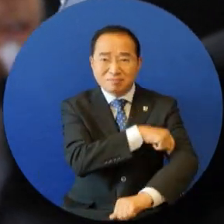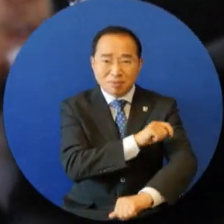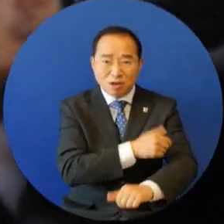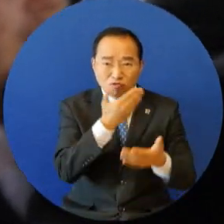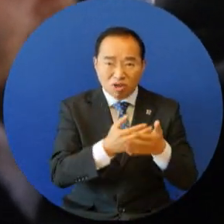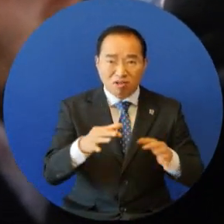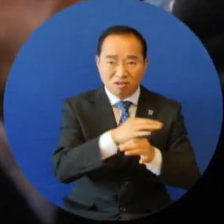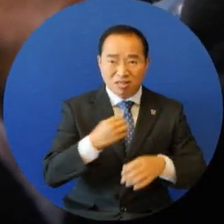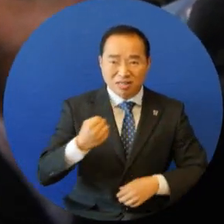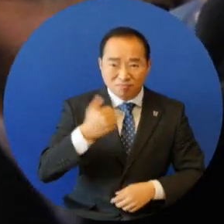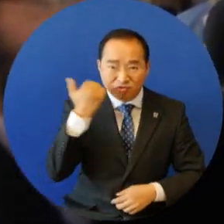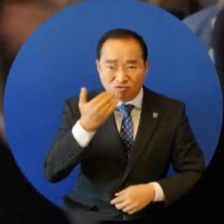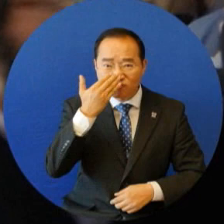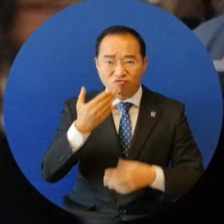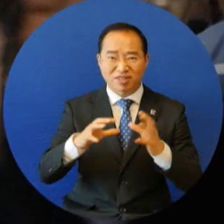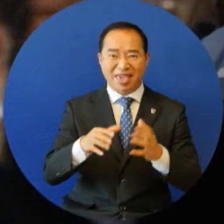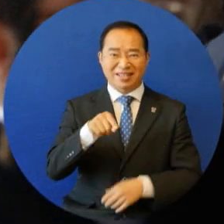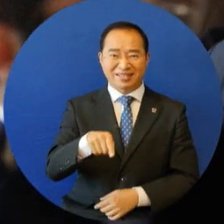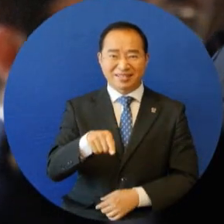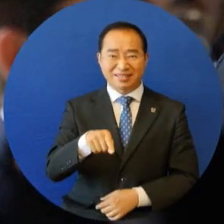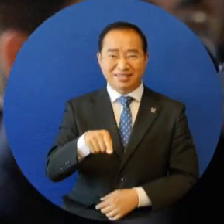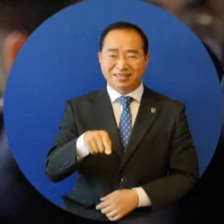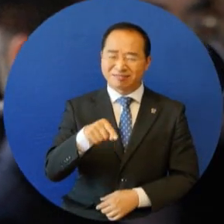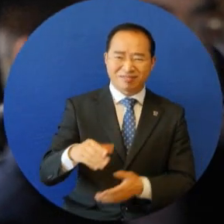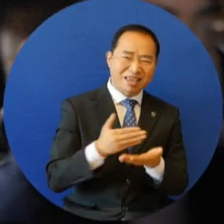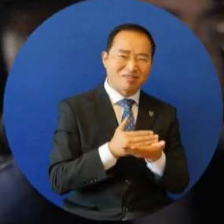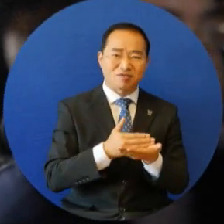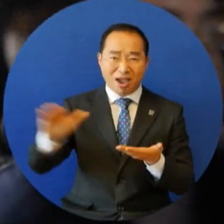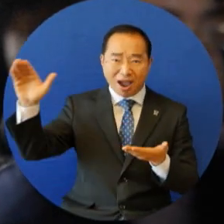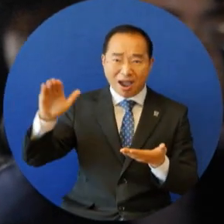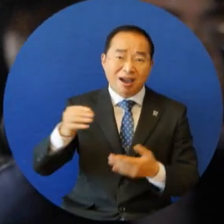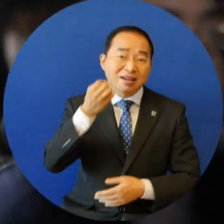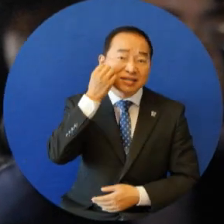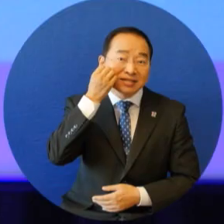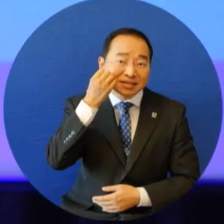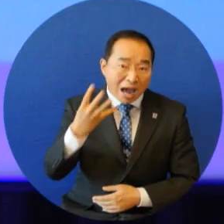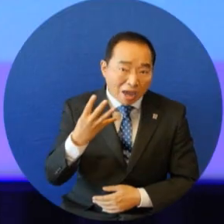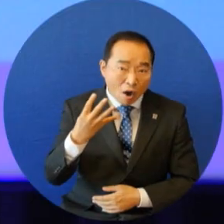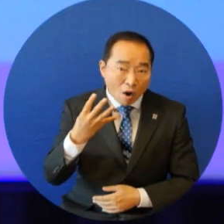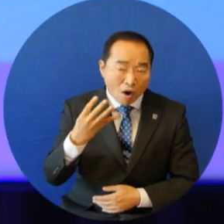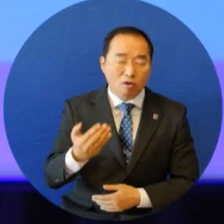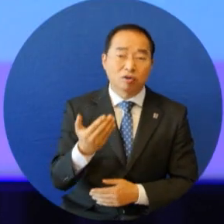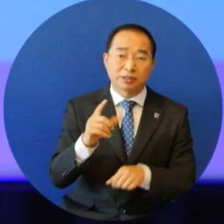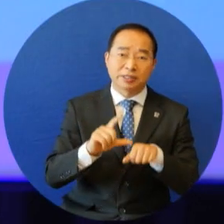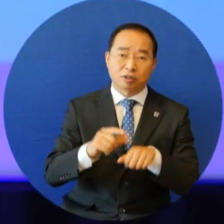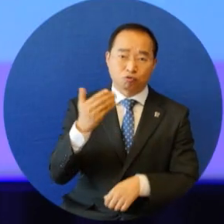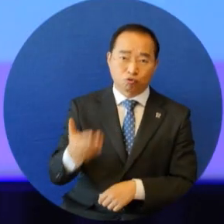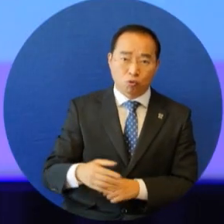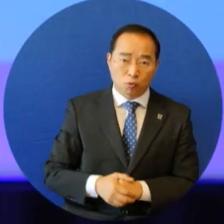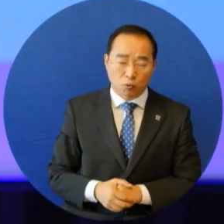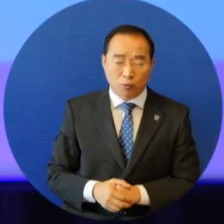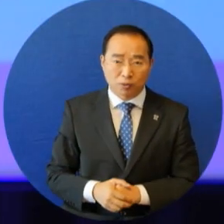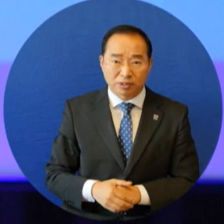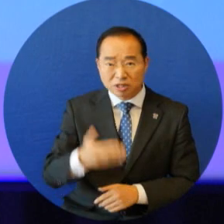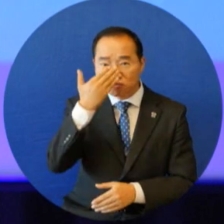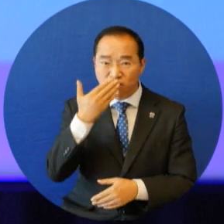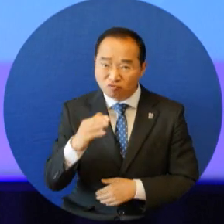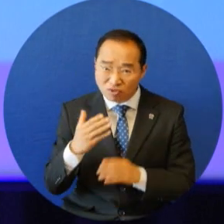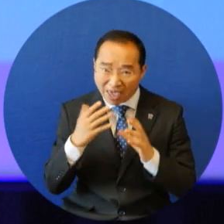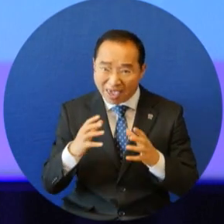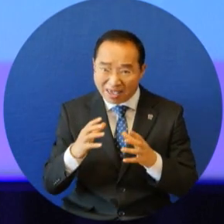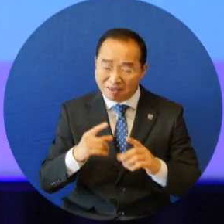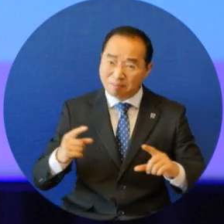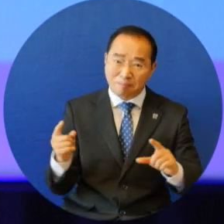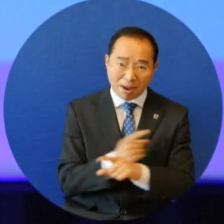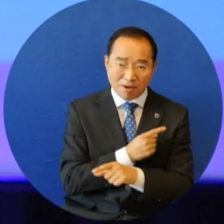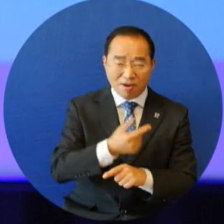시작합니다. 그래서 기한을 딱 4개월을 주면서 카톨릭으로 개종을 하든지 개종을 하기